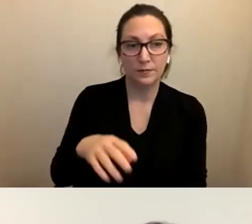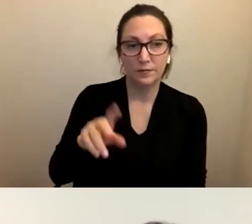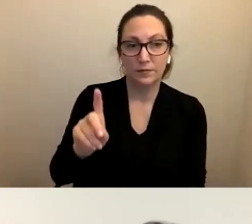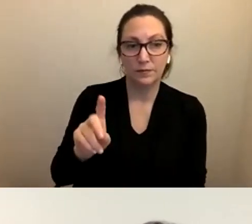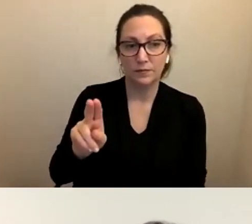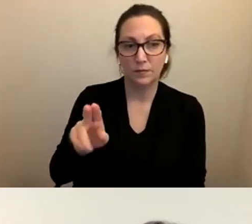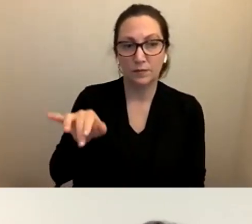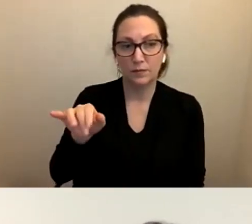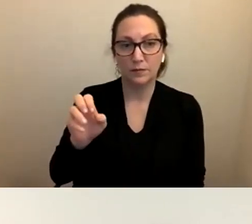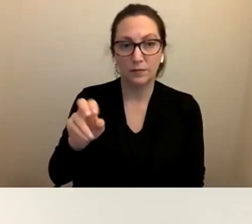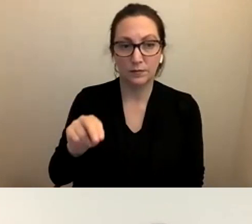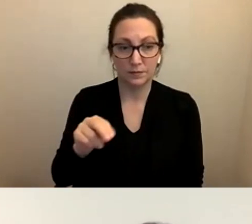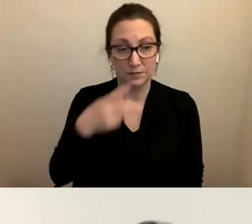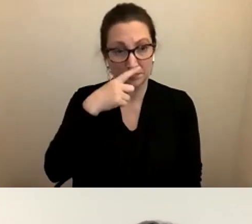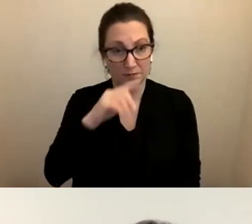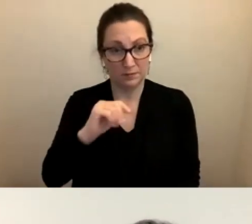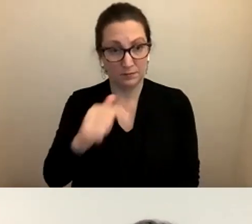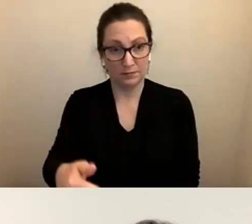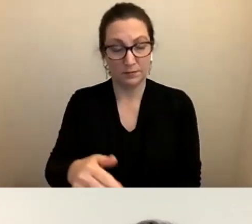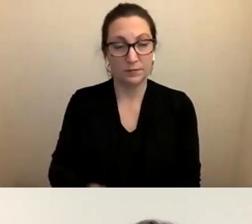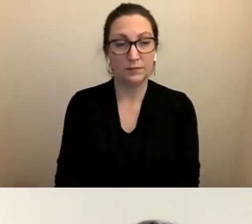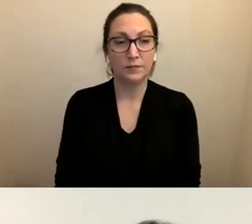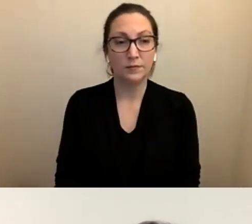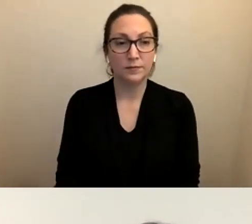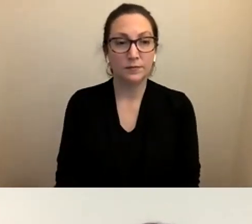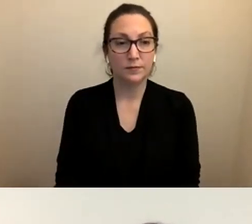please give the instructions in Vietnamese?